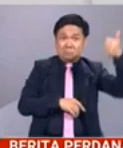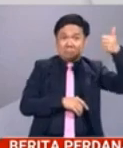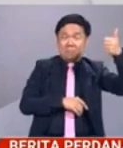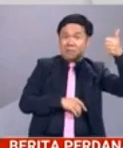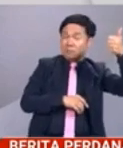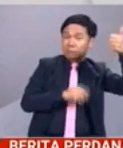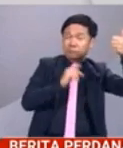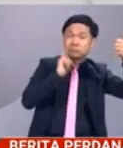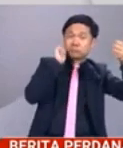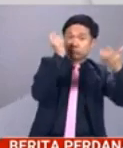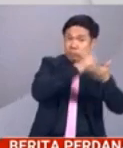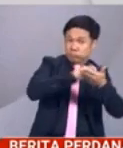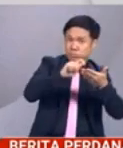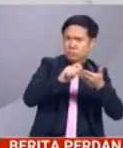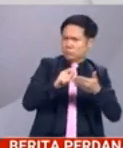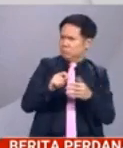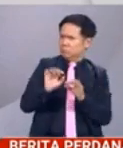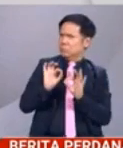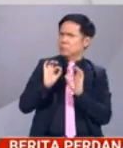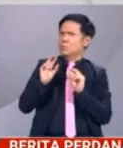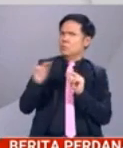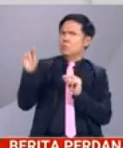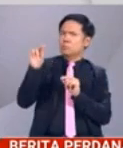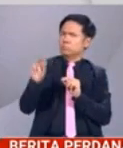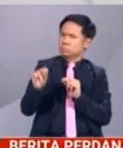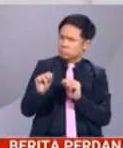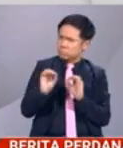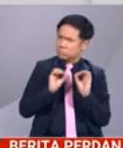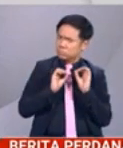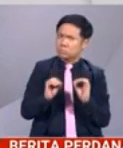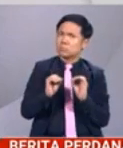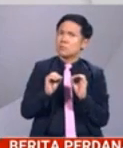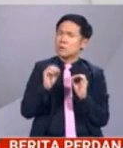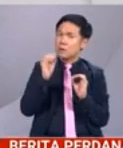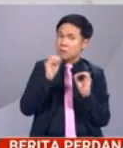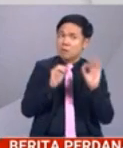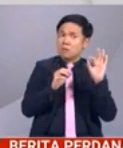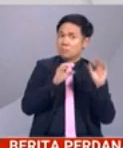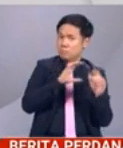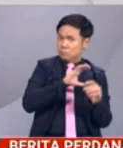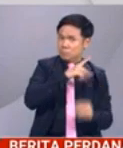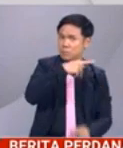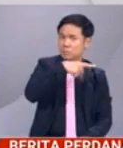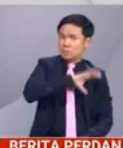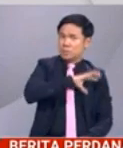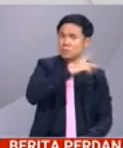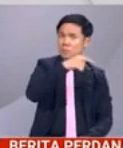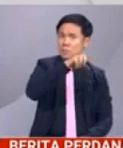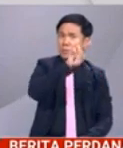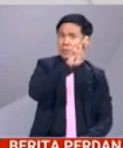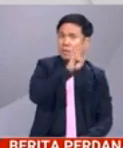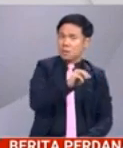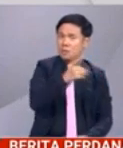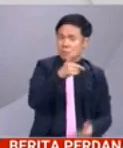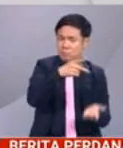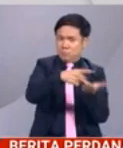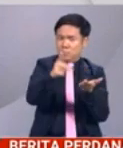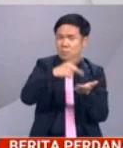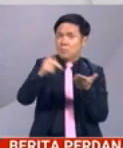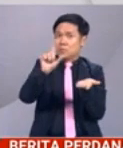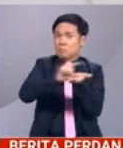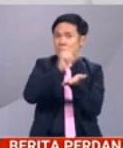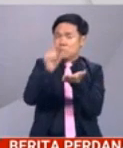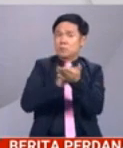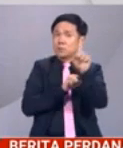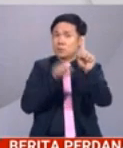rezeki menafikan perkara itu sambil menegaskan piaraan berjaya melunaskan tunggakan gaji pemain berjumlah satu